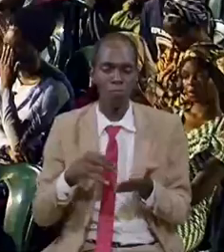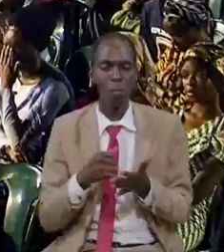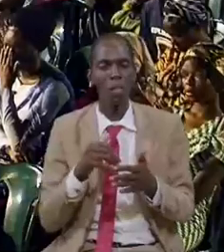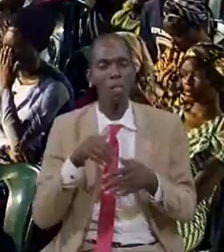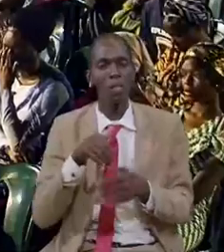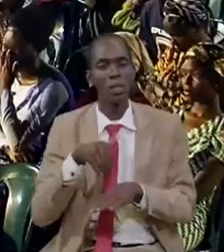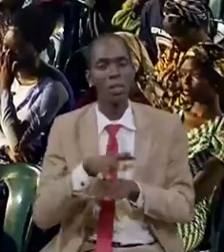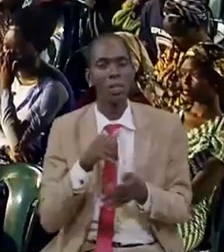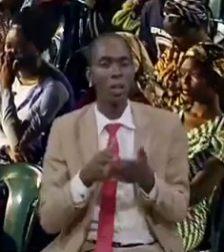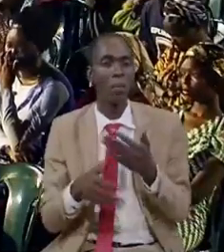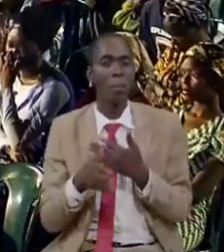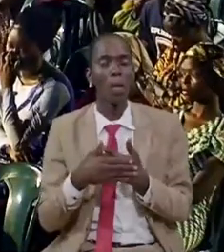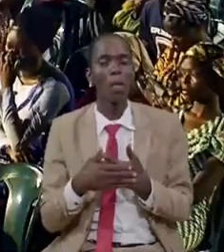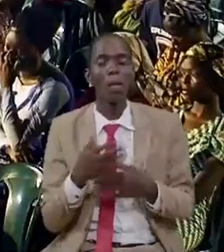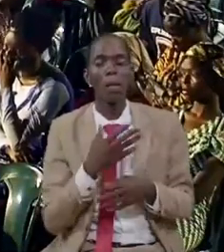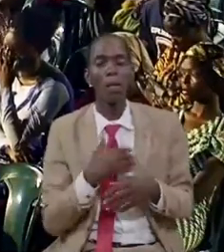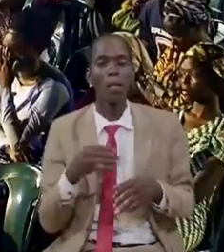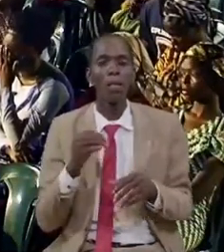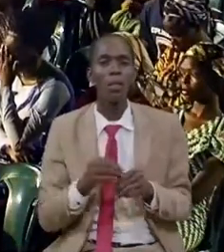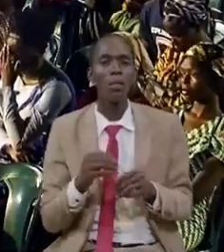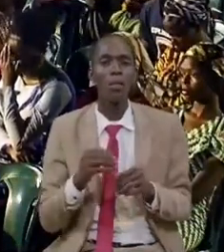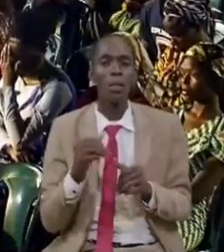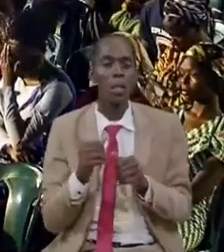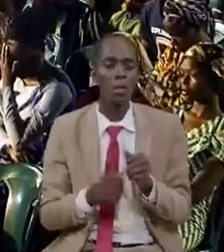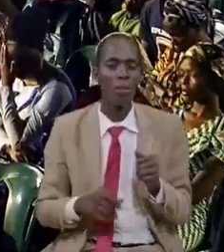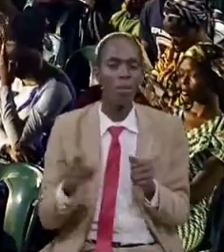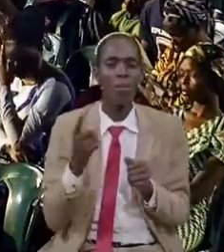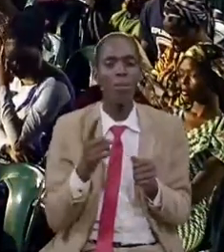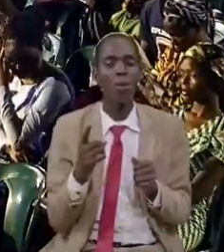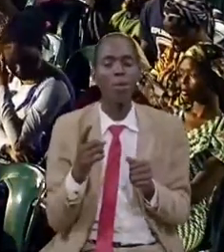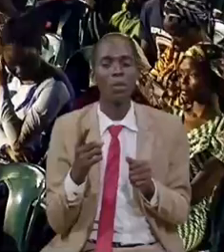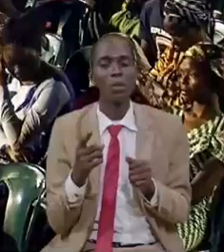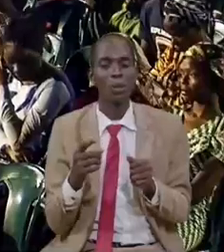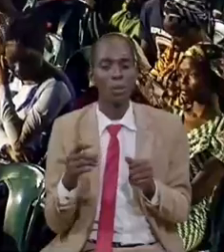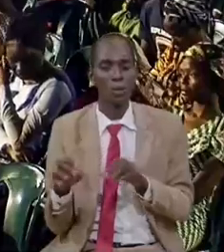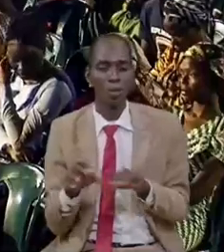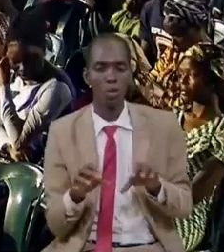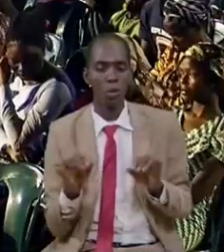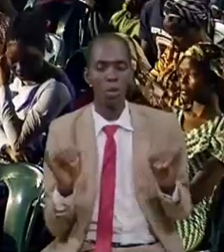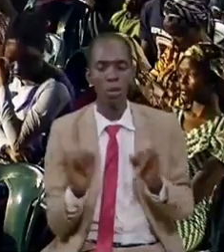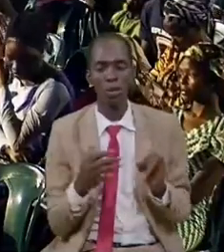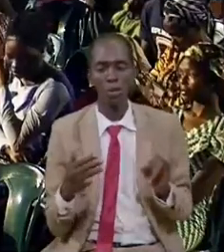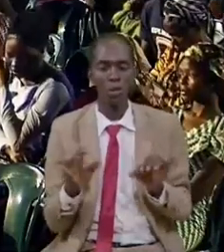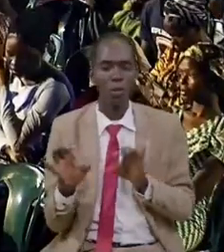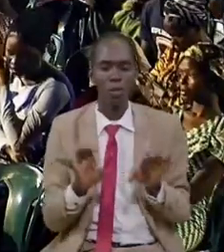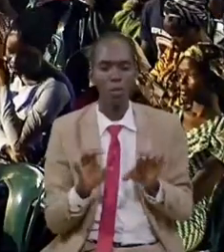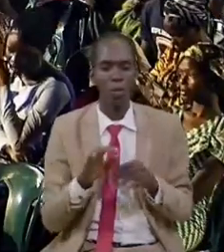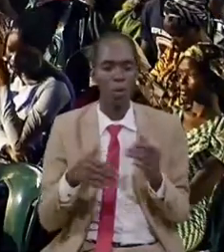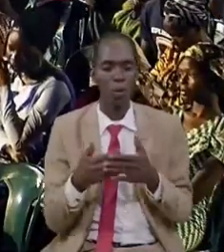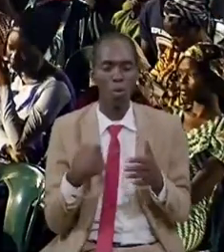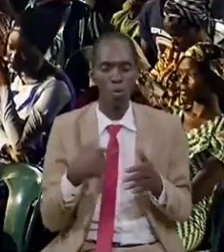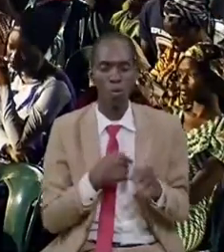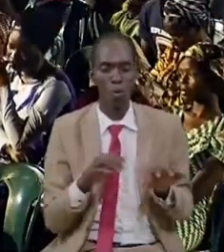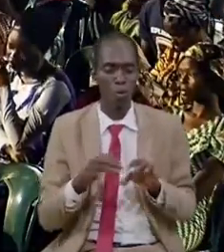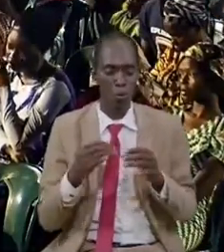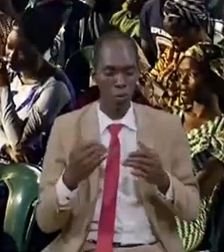Et partout où vous êtes connecté, au Nigeria, en Afrique et au-delà, faisons ce que nous faisons au